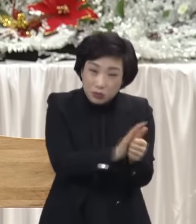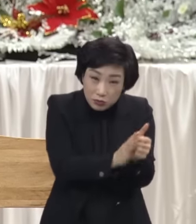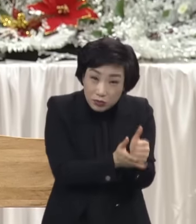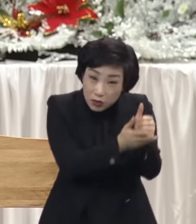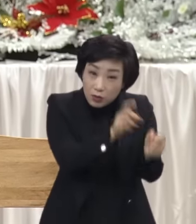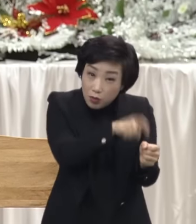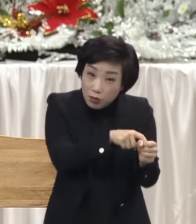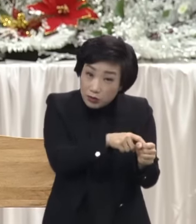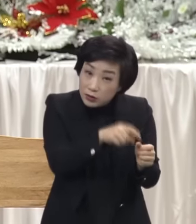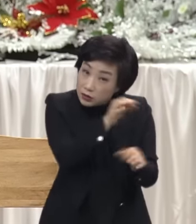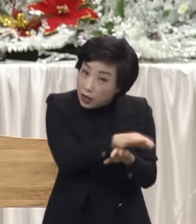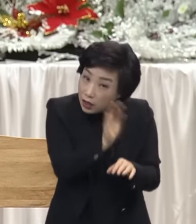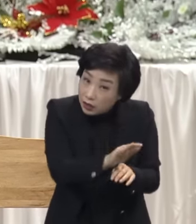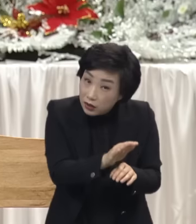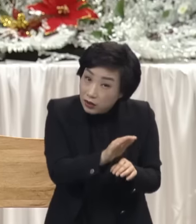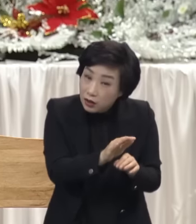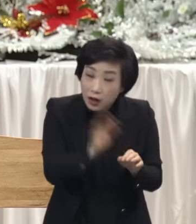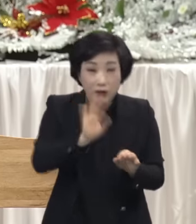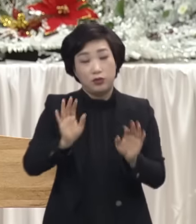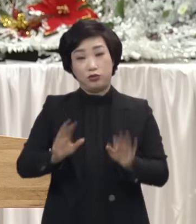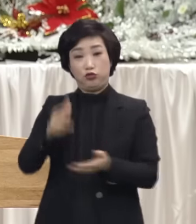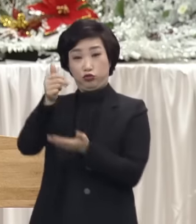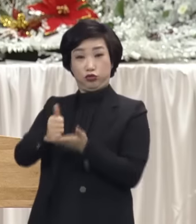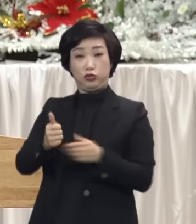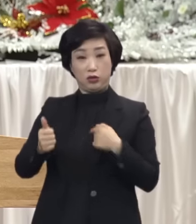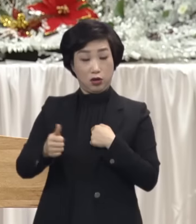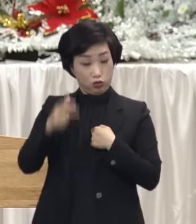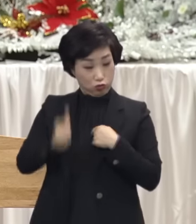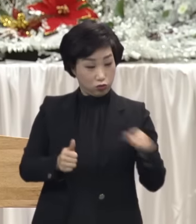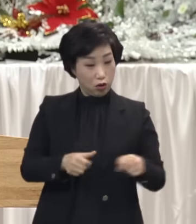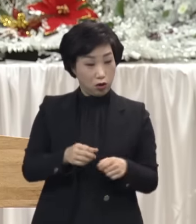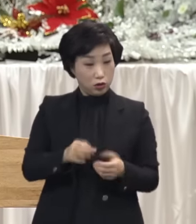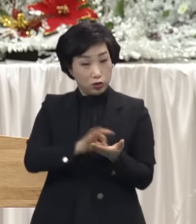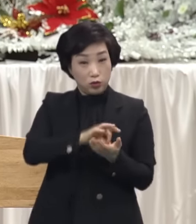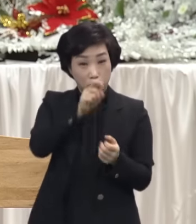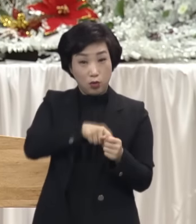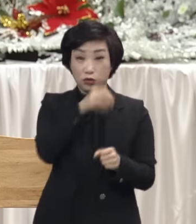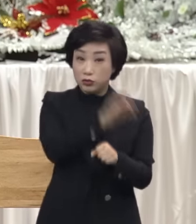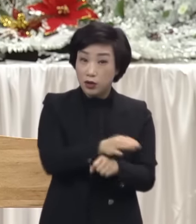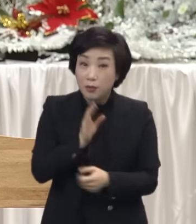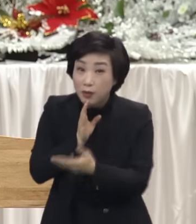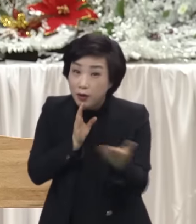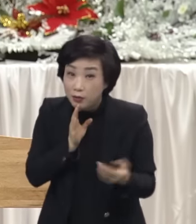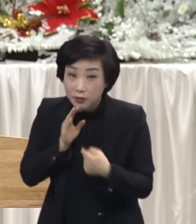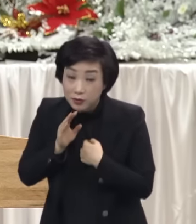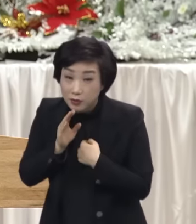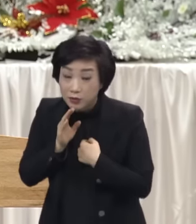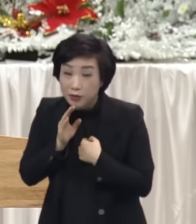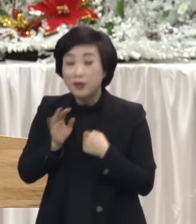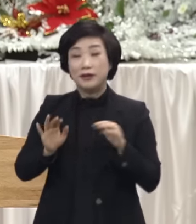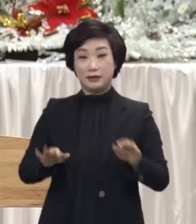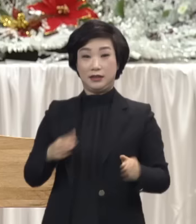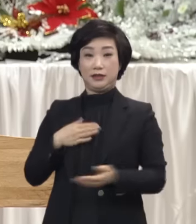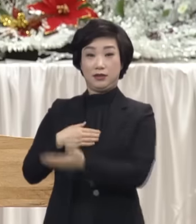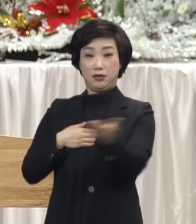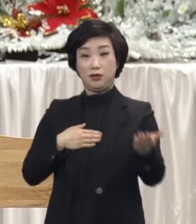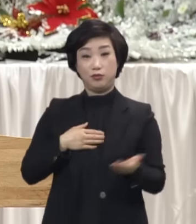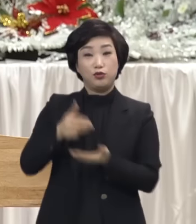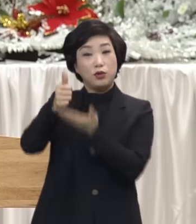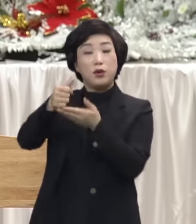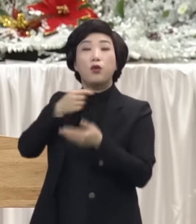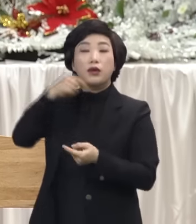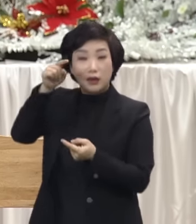쓰려고 샀겠어요? 주인이 쓰려고 샀지요. 그래서 나와 여러분들은 우리 주님의 필요에